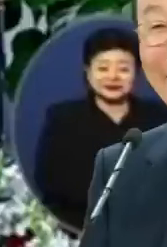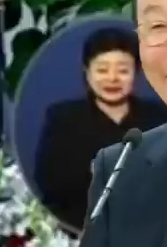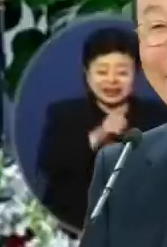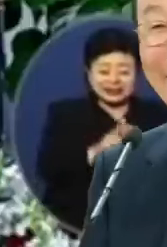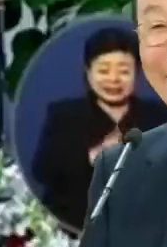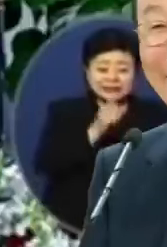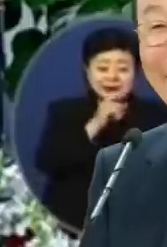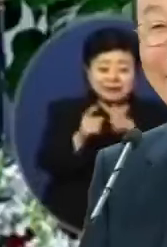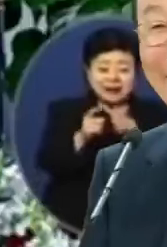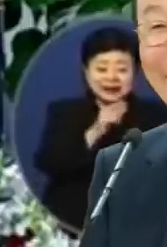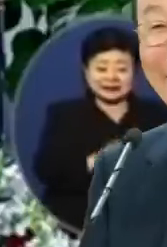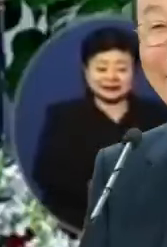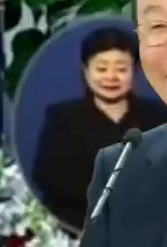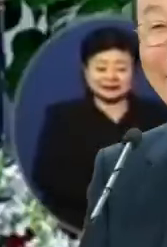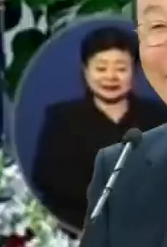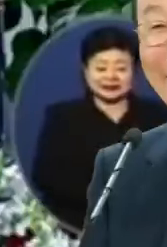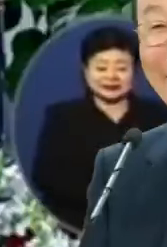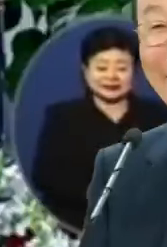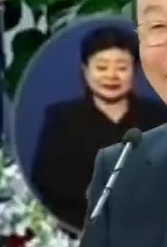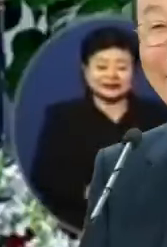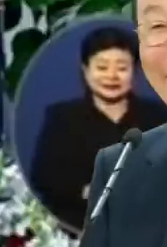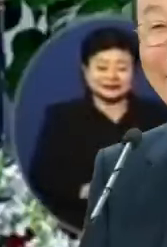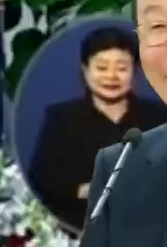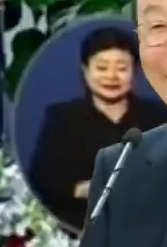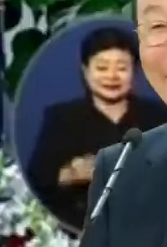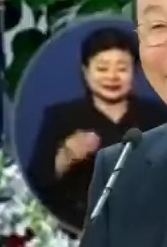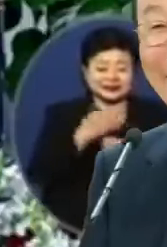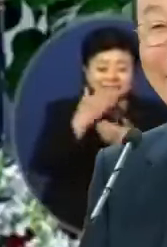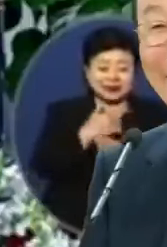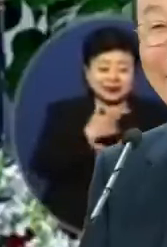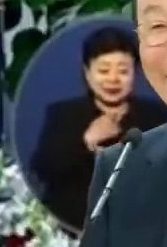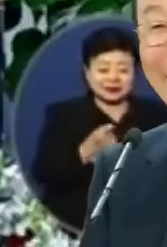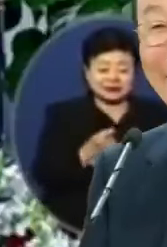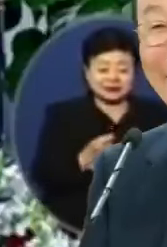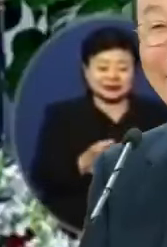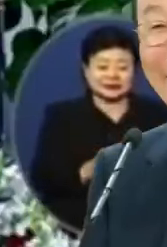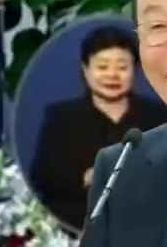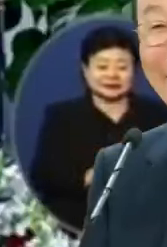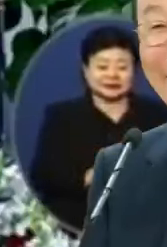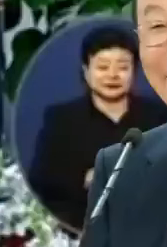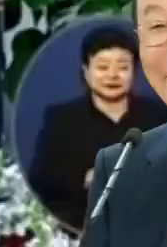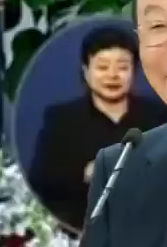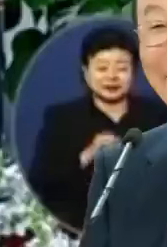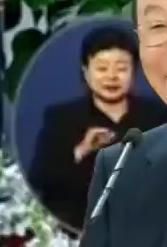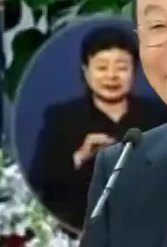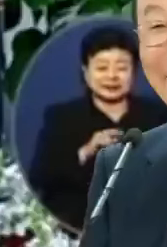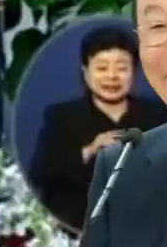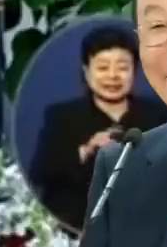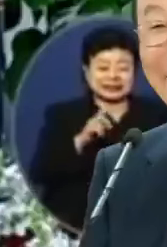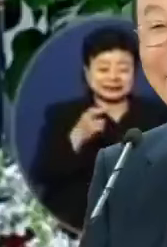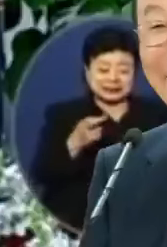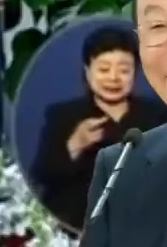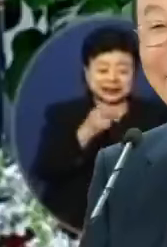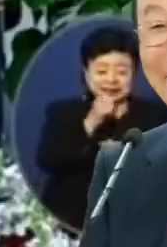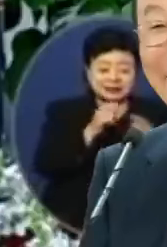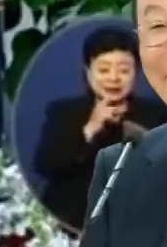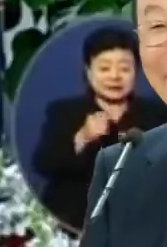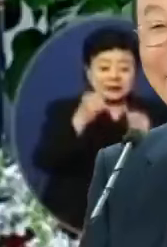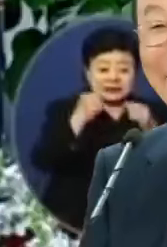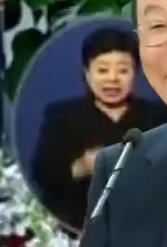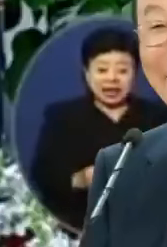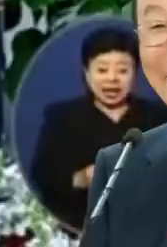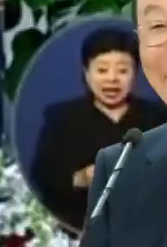하나님의 말씀이라는 제목으로 은혜를 나누겠습니다. 성경 히브리서 4장 12절에 하나님의 말씀은